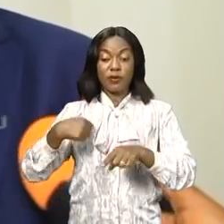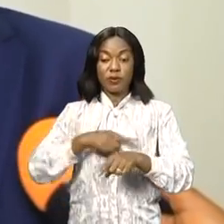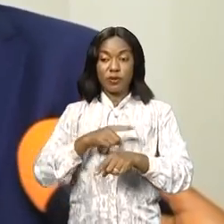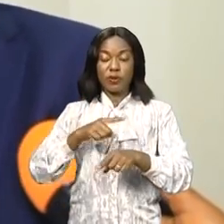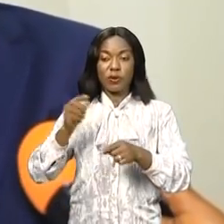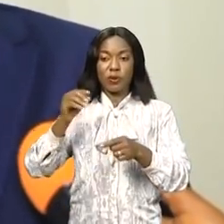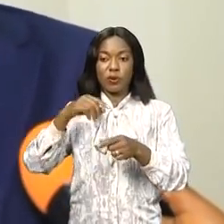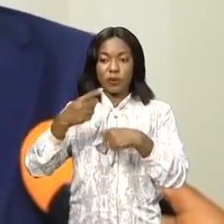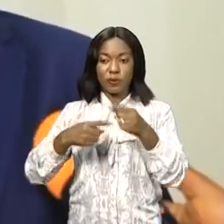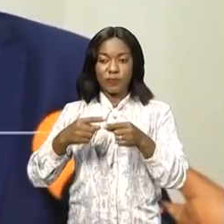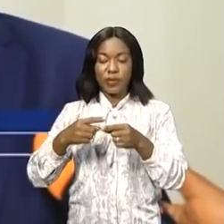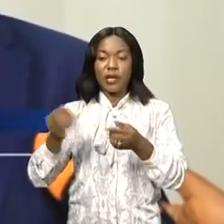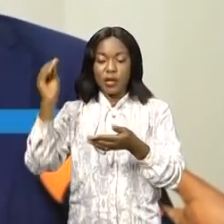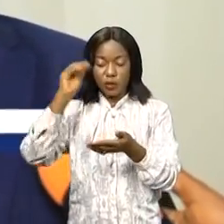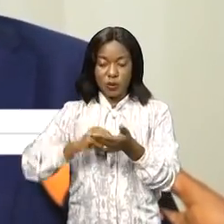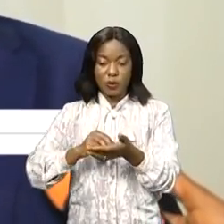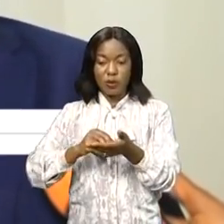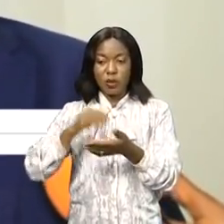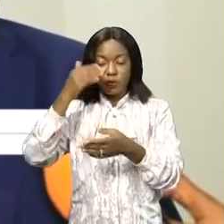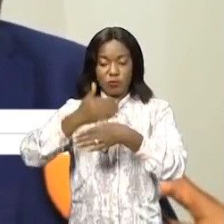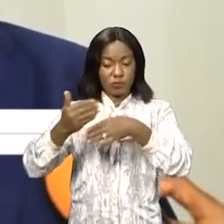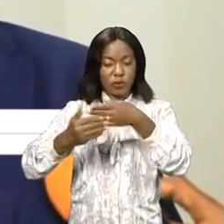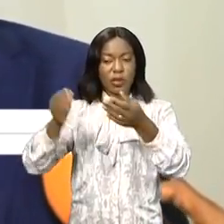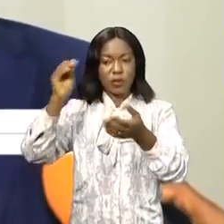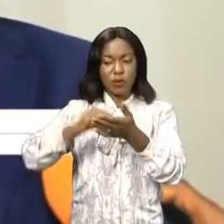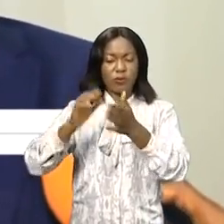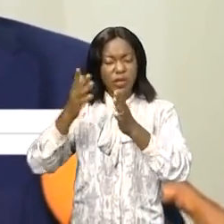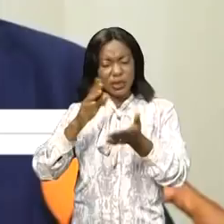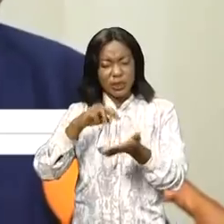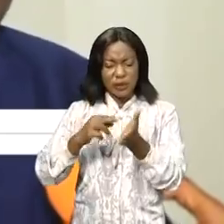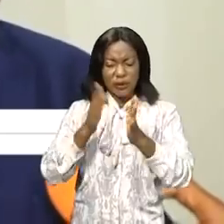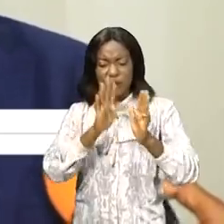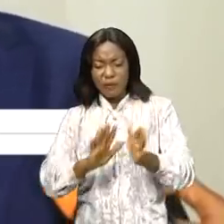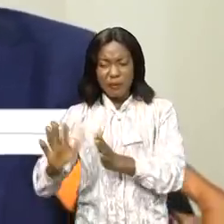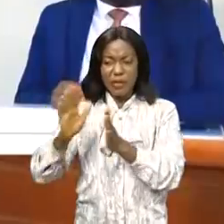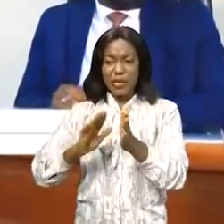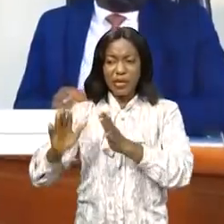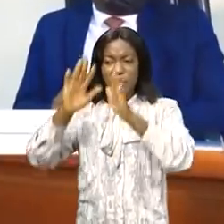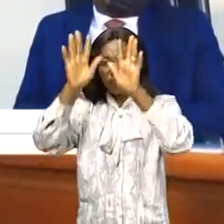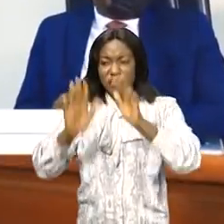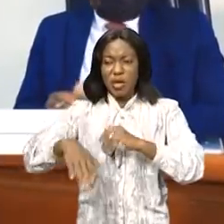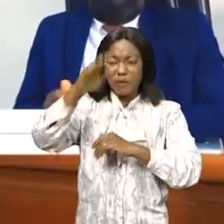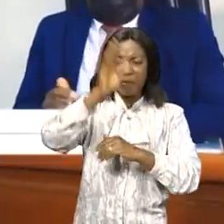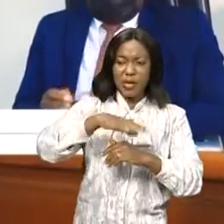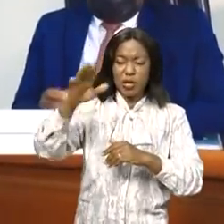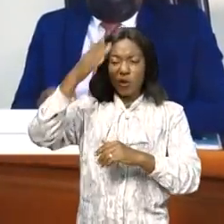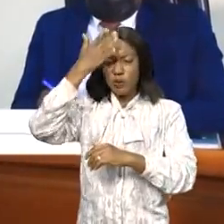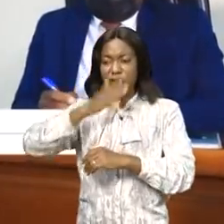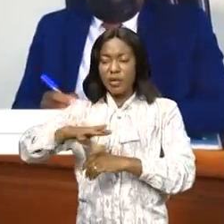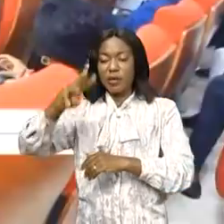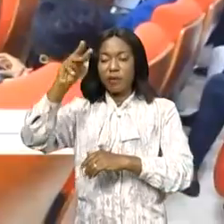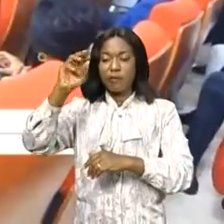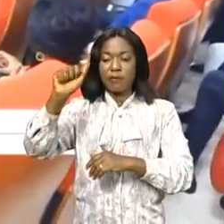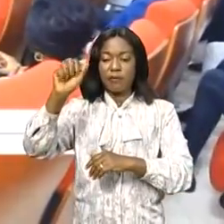réhabilitation de l'hôpital Mamayemo. Nous comptons terminer cet ouvrage au plus tard, mi-2023. Notez, avec les